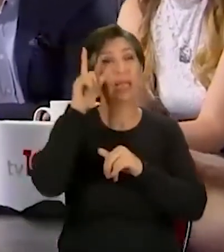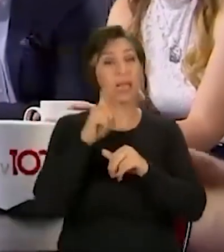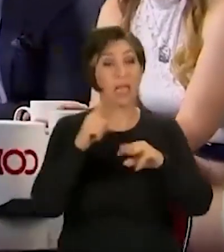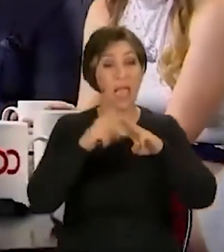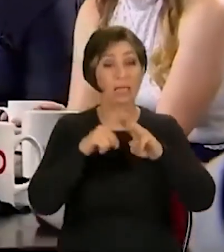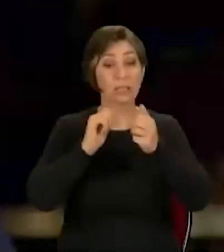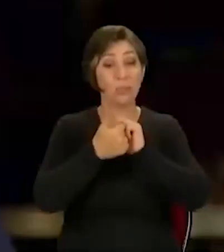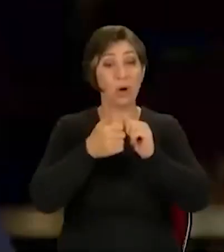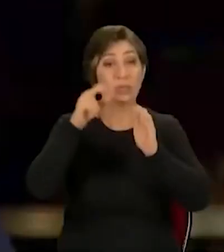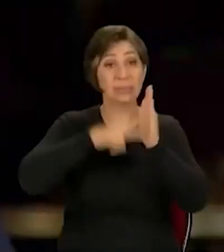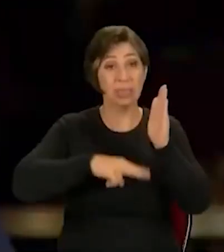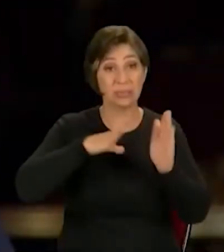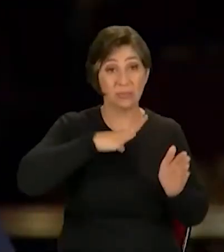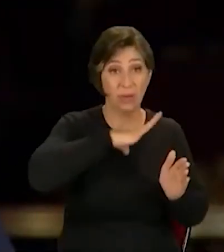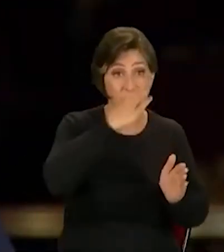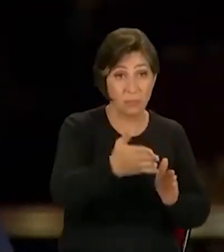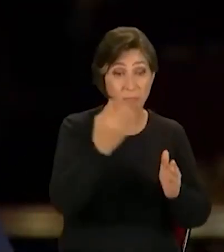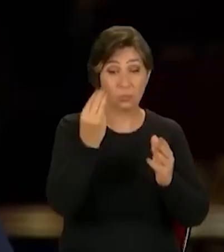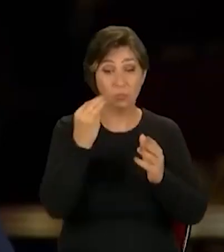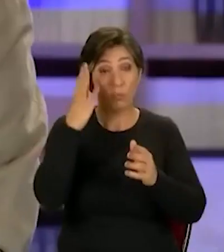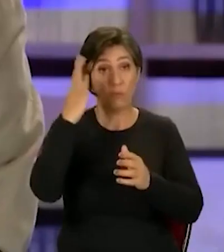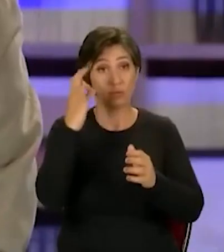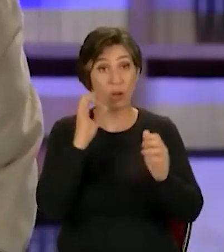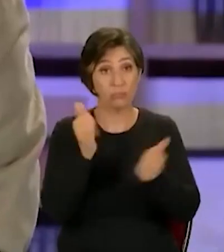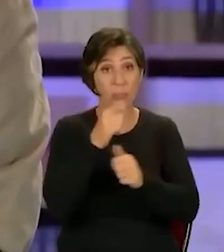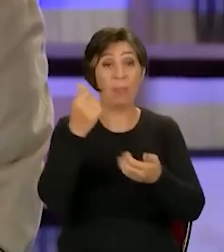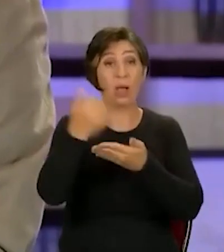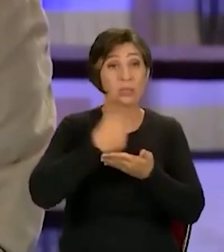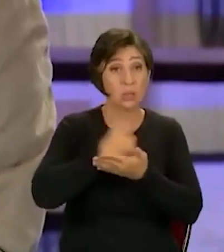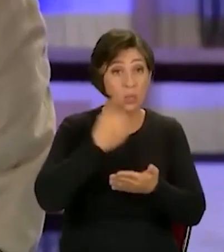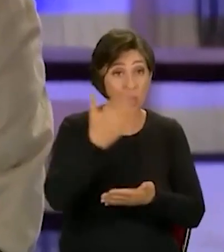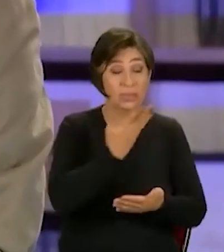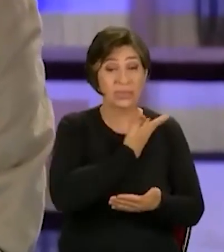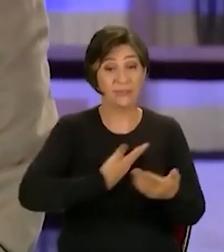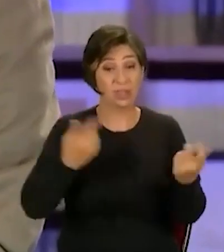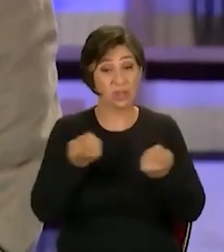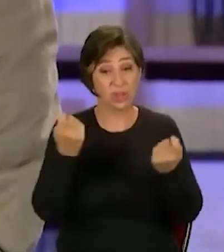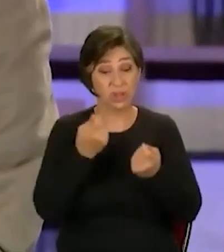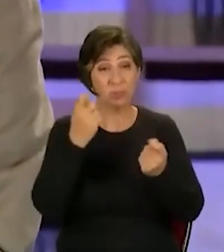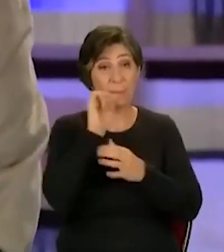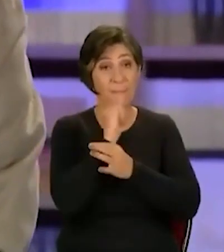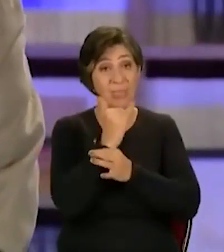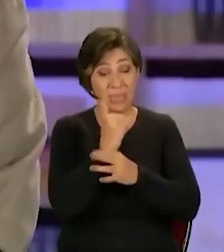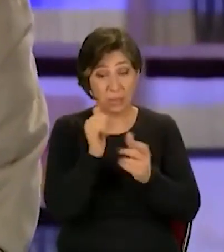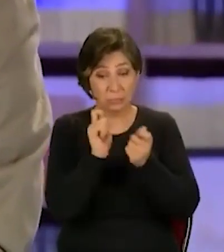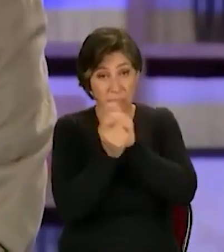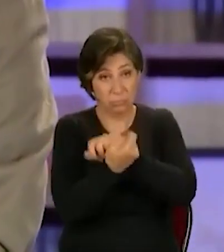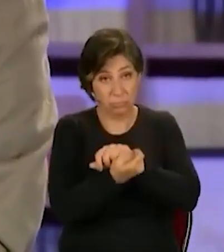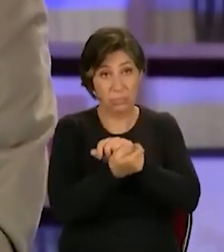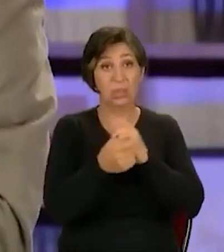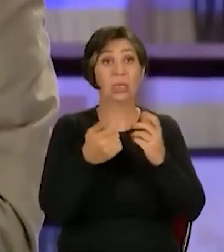e-spor lisansına sahip olarak bu kadar iyi oynayarak, bundan para kazanarak, sevdiği işi bir mesleğe